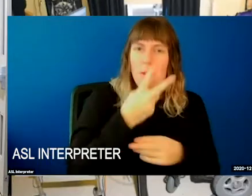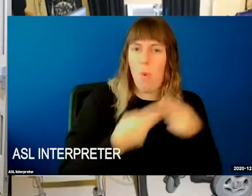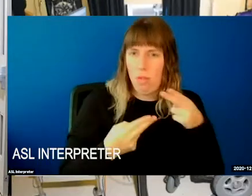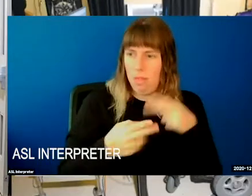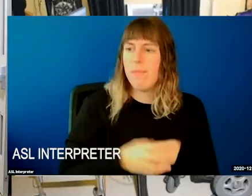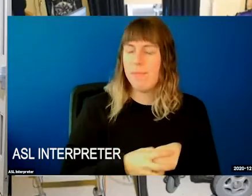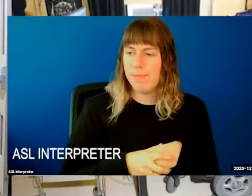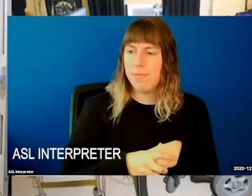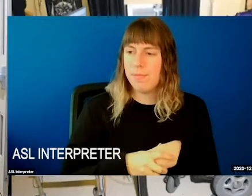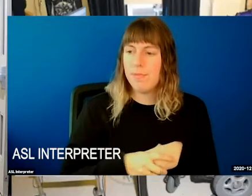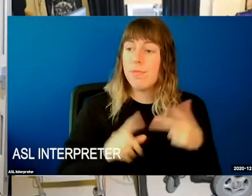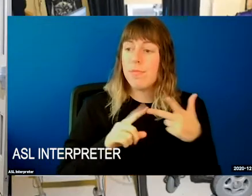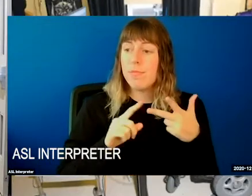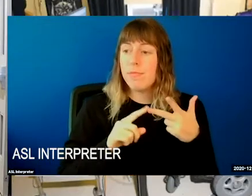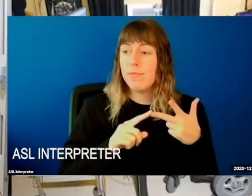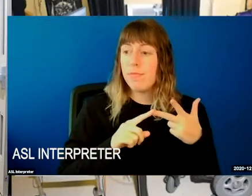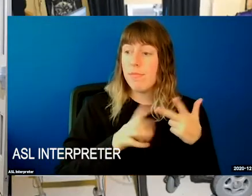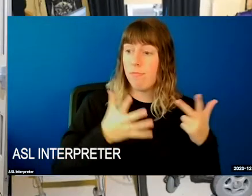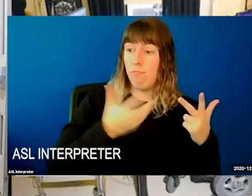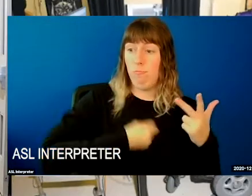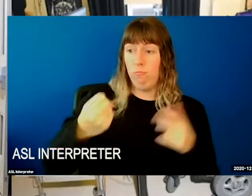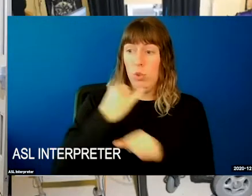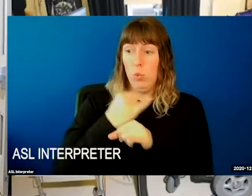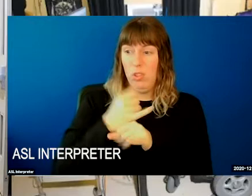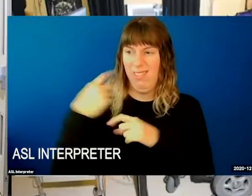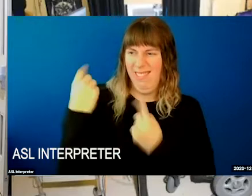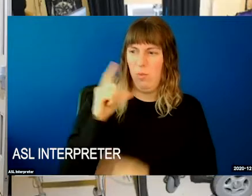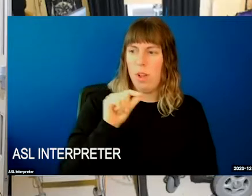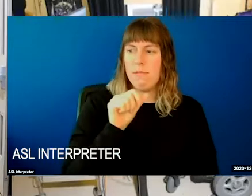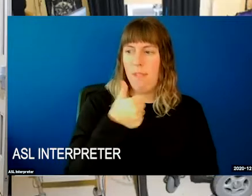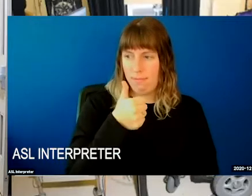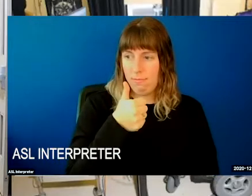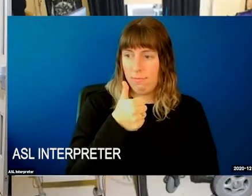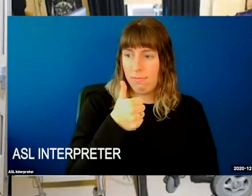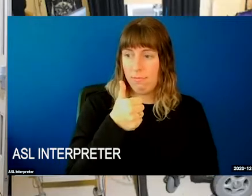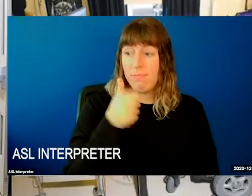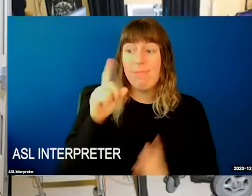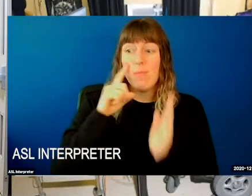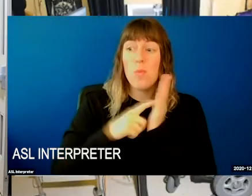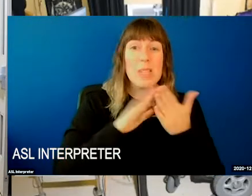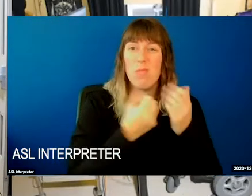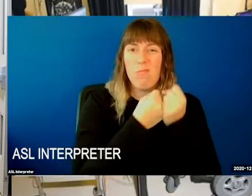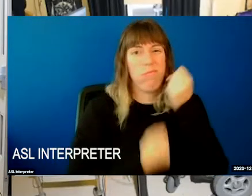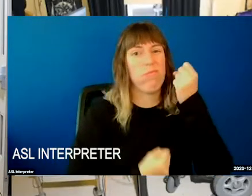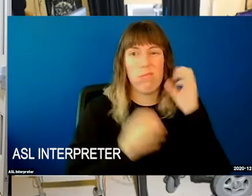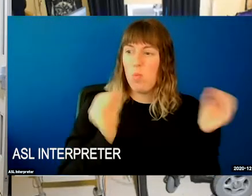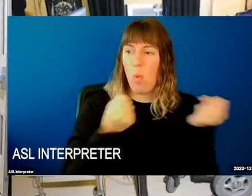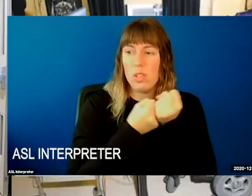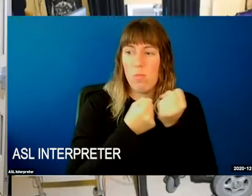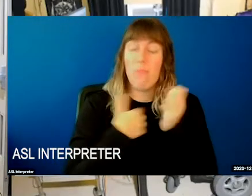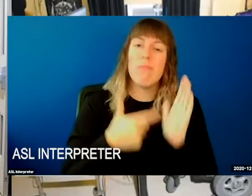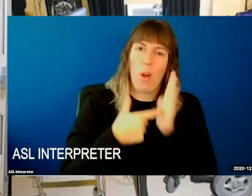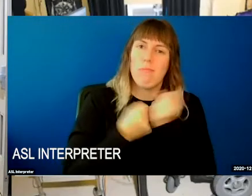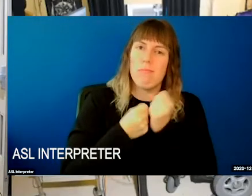aussi. Je suis institutionnalisé depuis 2010 parce qu'il n'y a pas assez de soutien pour vivre